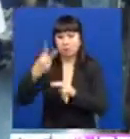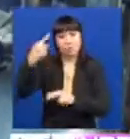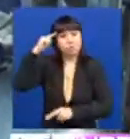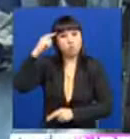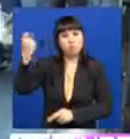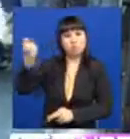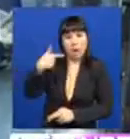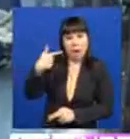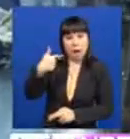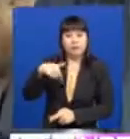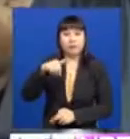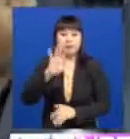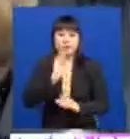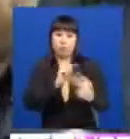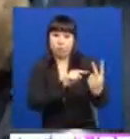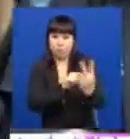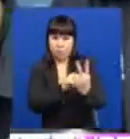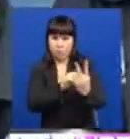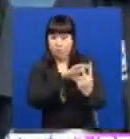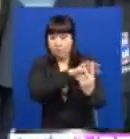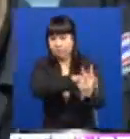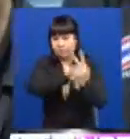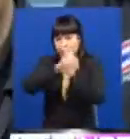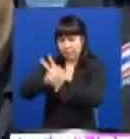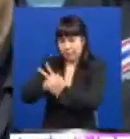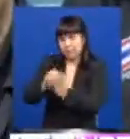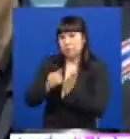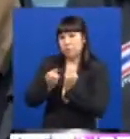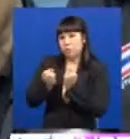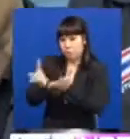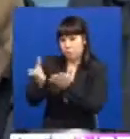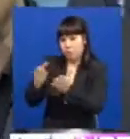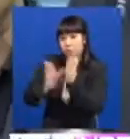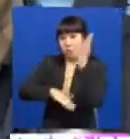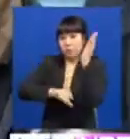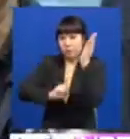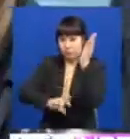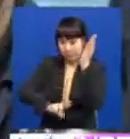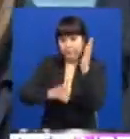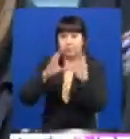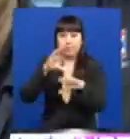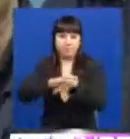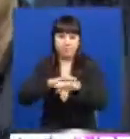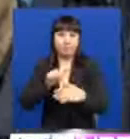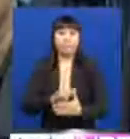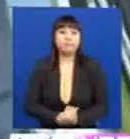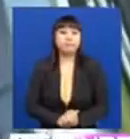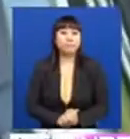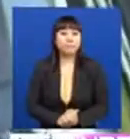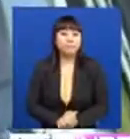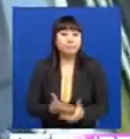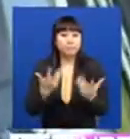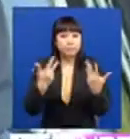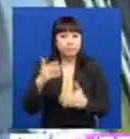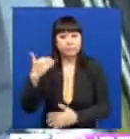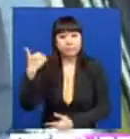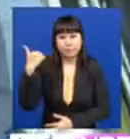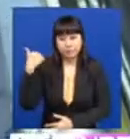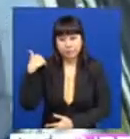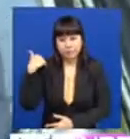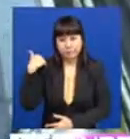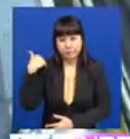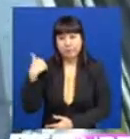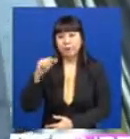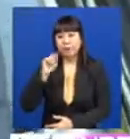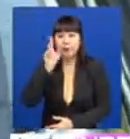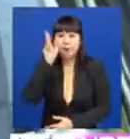เจ้าหน้าที่จึงนำตัวผู้ต้องหาทั้งคู่ส่งให้ด่านศุลกากรสุราษฎร์ธานีดำเนินคดีนอกจากนี้มีรายงานทางด้าน